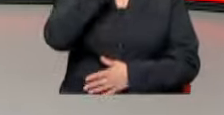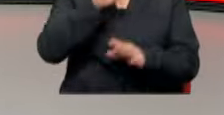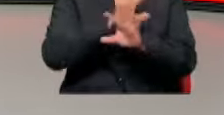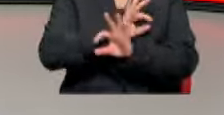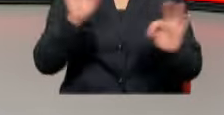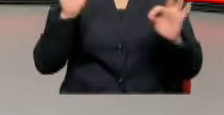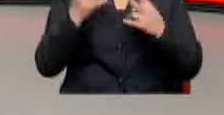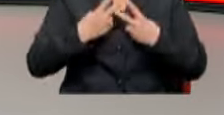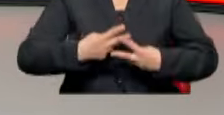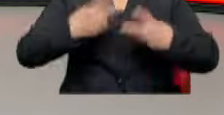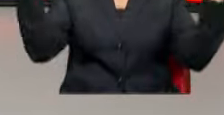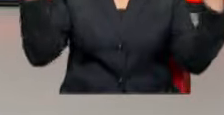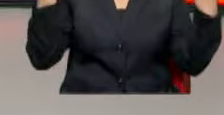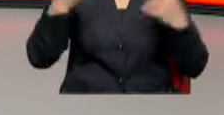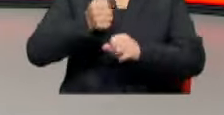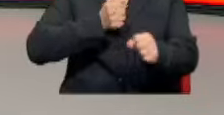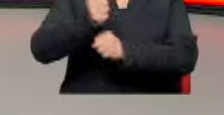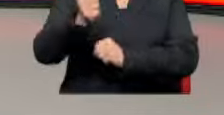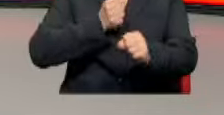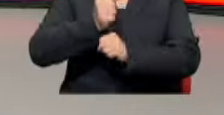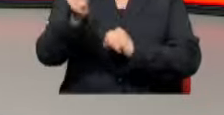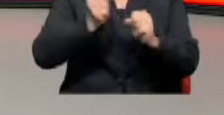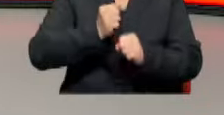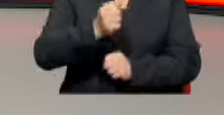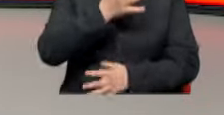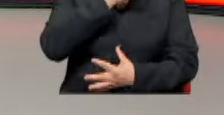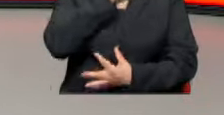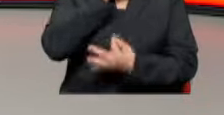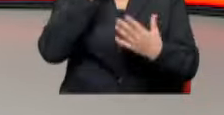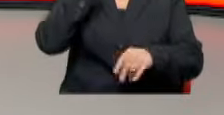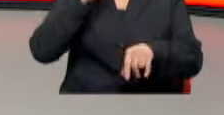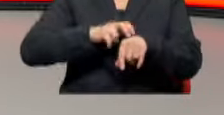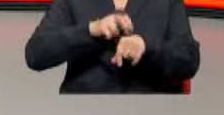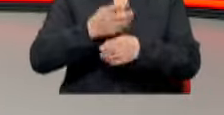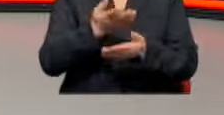bağımsızlık ve özgürlük mücadelesini minnetle anıyoruz.